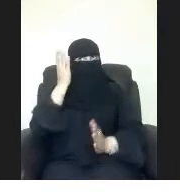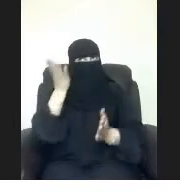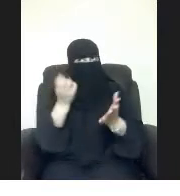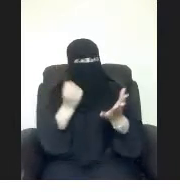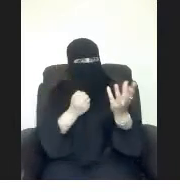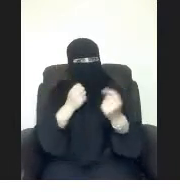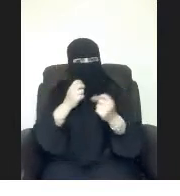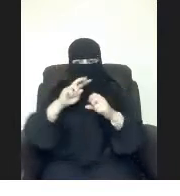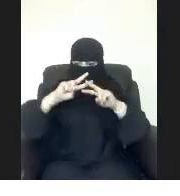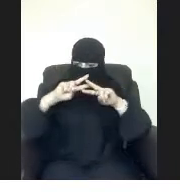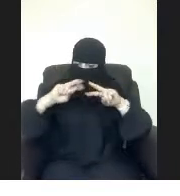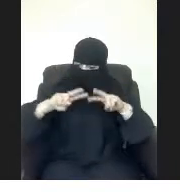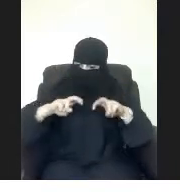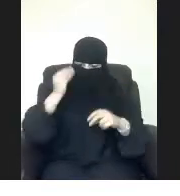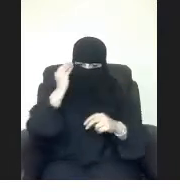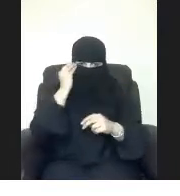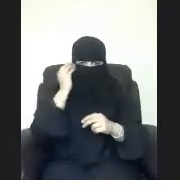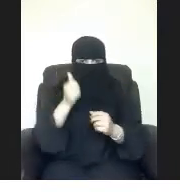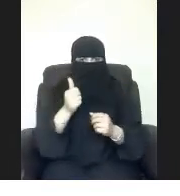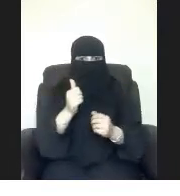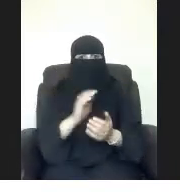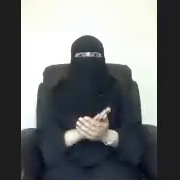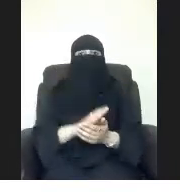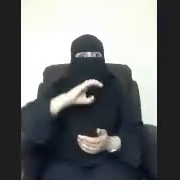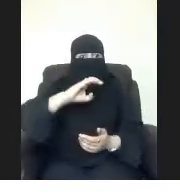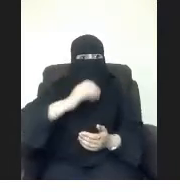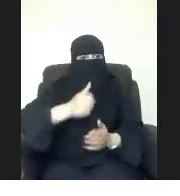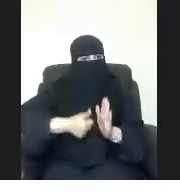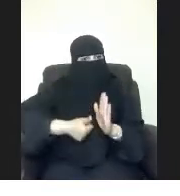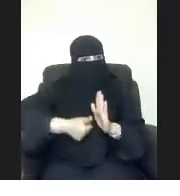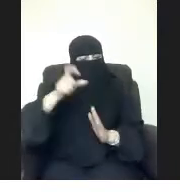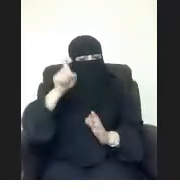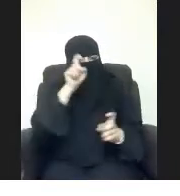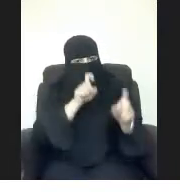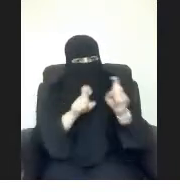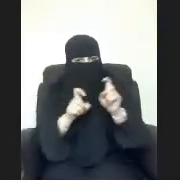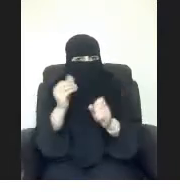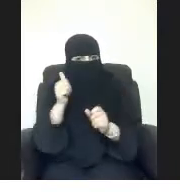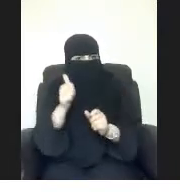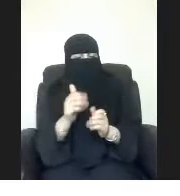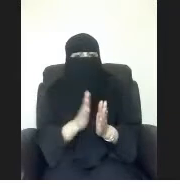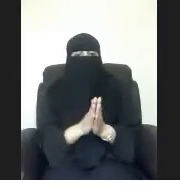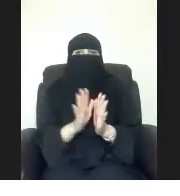فهم يستطيعون الإجابة على الأسئلة المتاحة من خلال